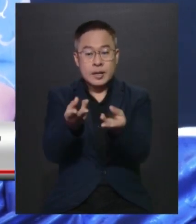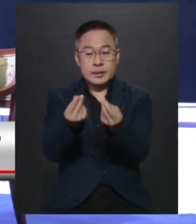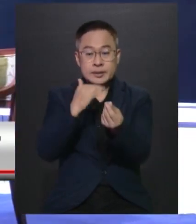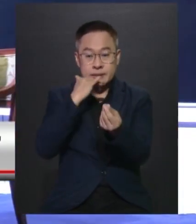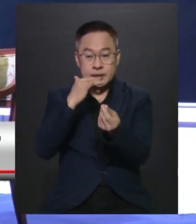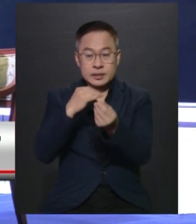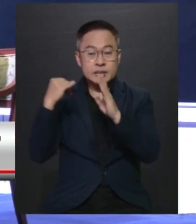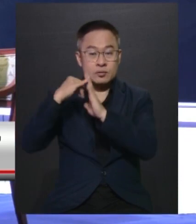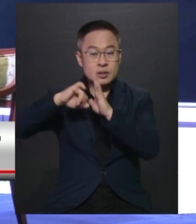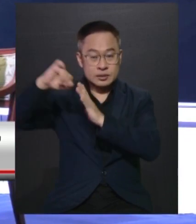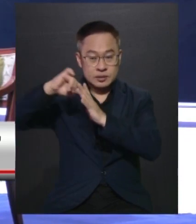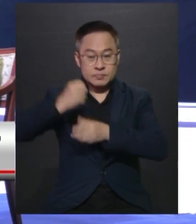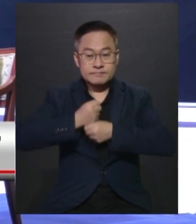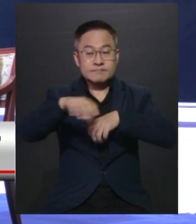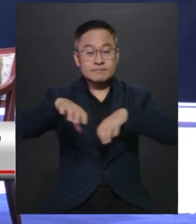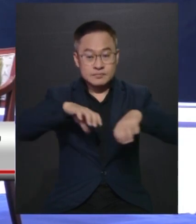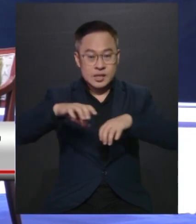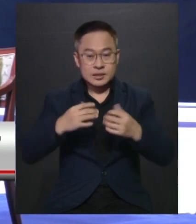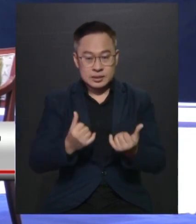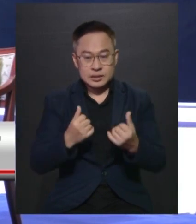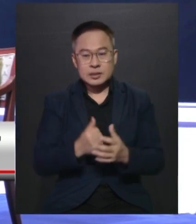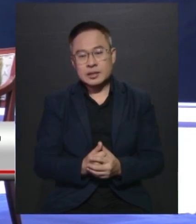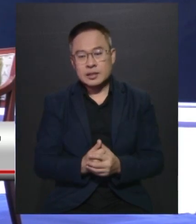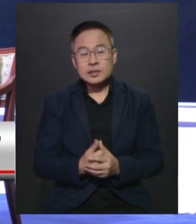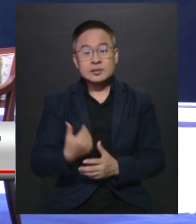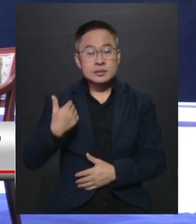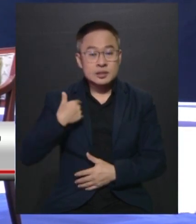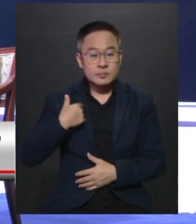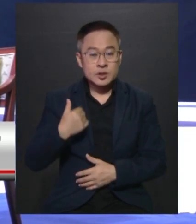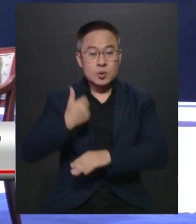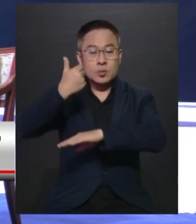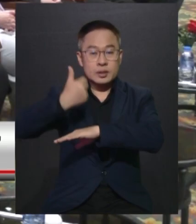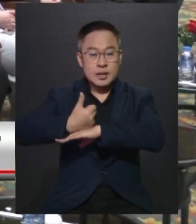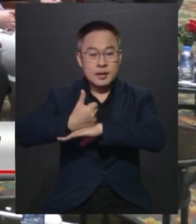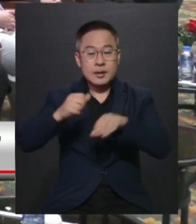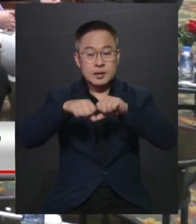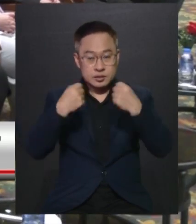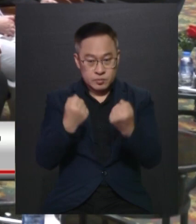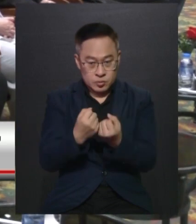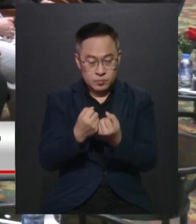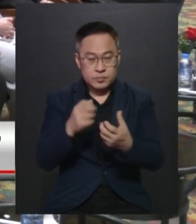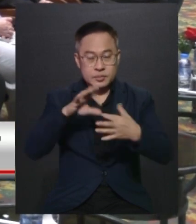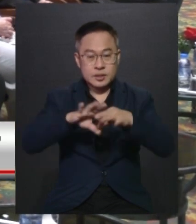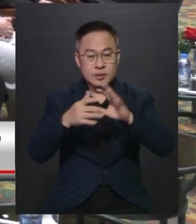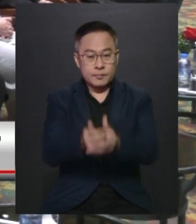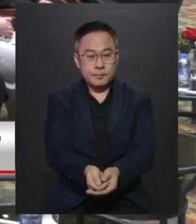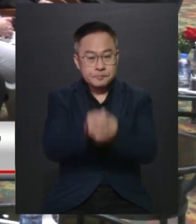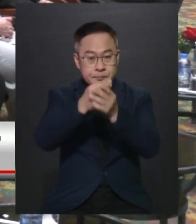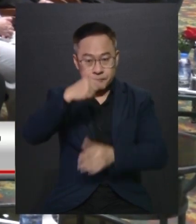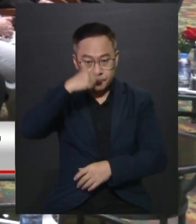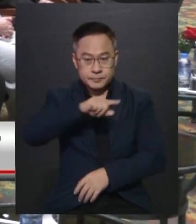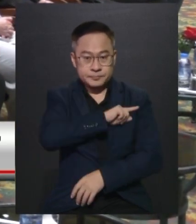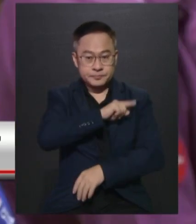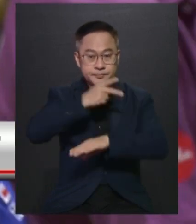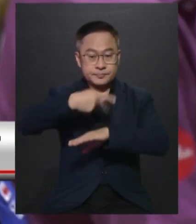ใหม่ Challenger ซึ่งในงานนะคะก็มีนายสมพรใช้บางยางค่ะนายกสมาคมกีฬาวอลเลย์บอลแห่งประเทศไทยเป็นประ